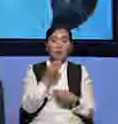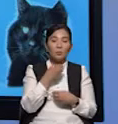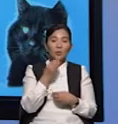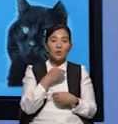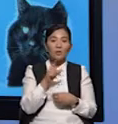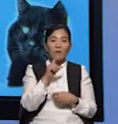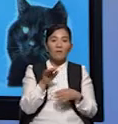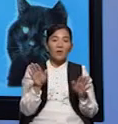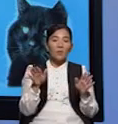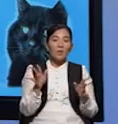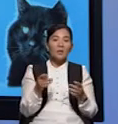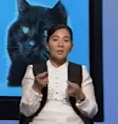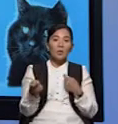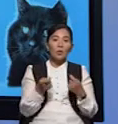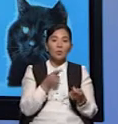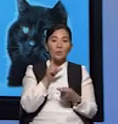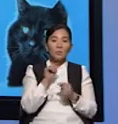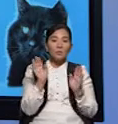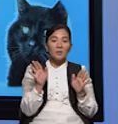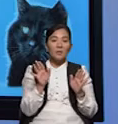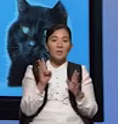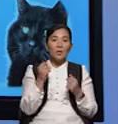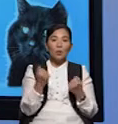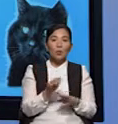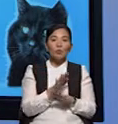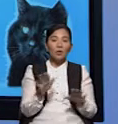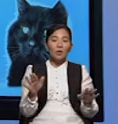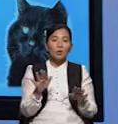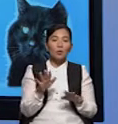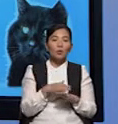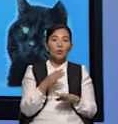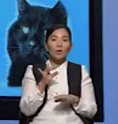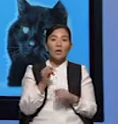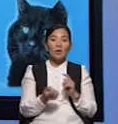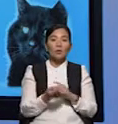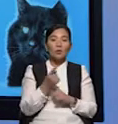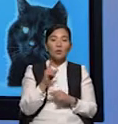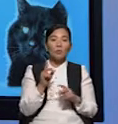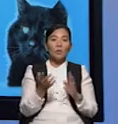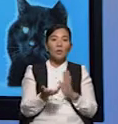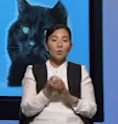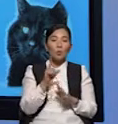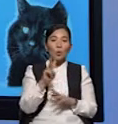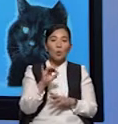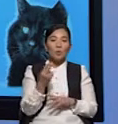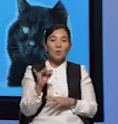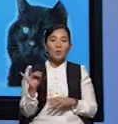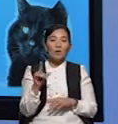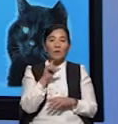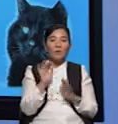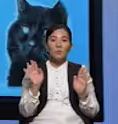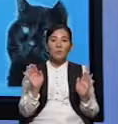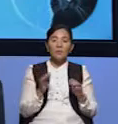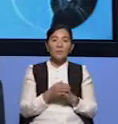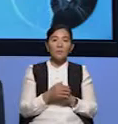пищи. Воробьи – осторожные птицы, неудачный прыжок и откуда берутся куцые